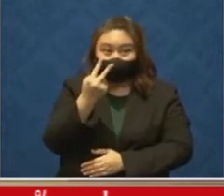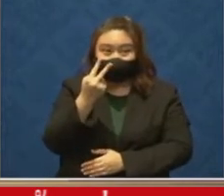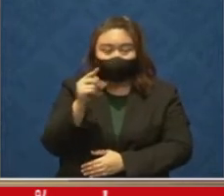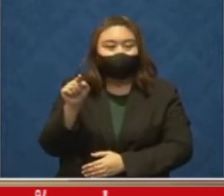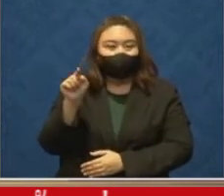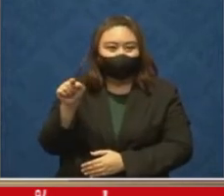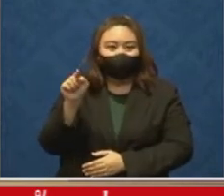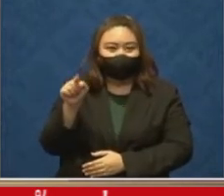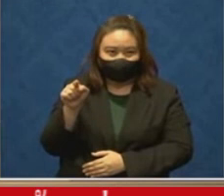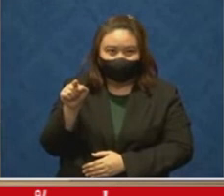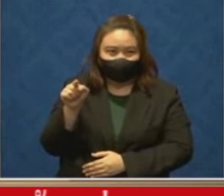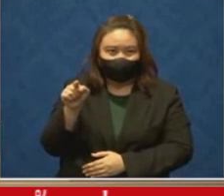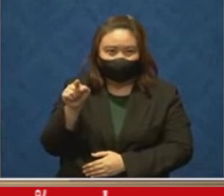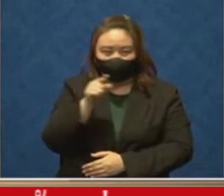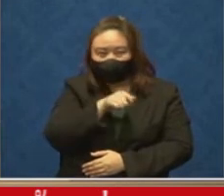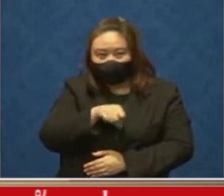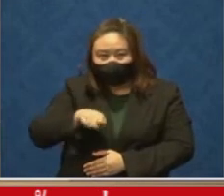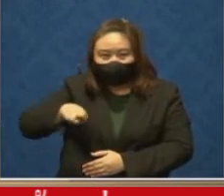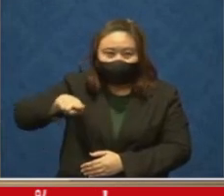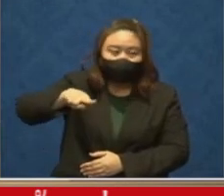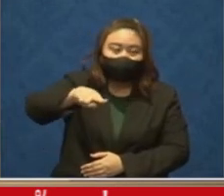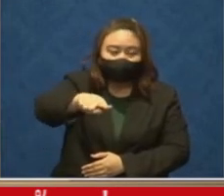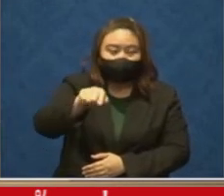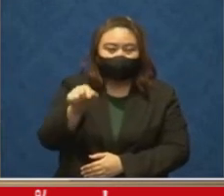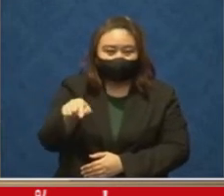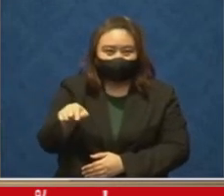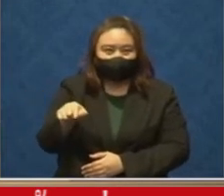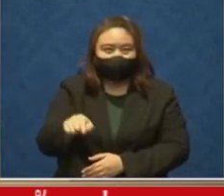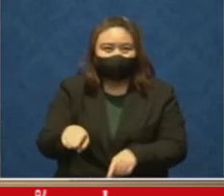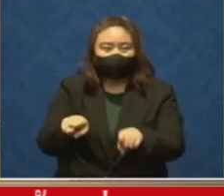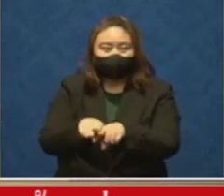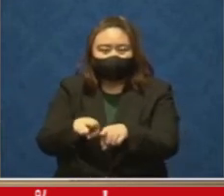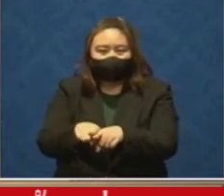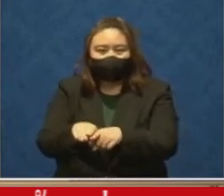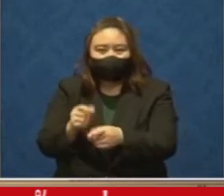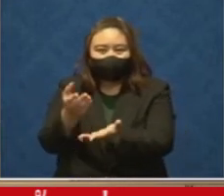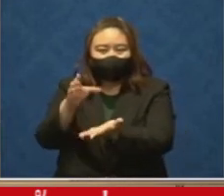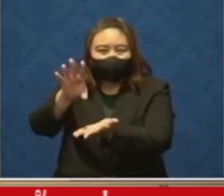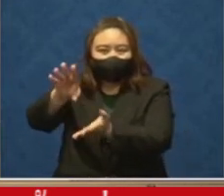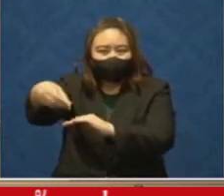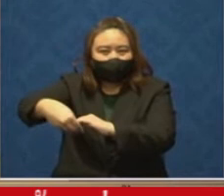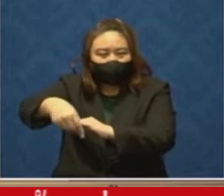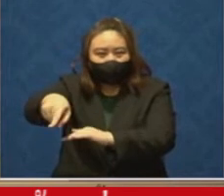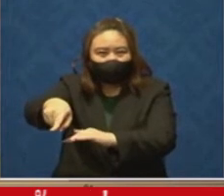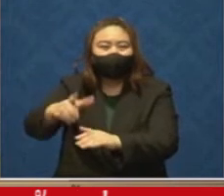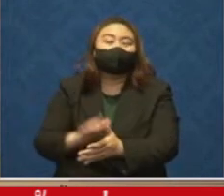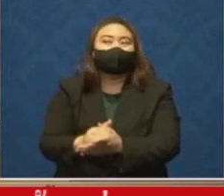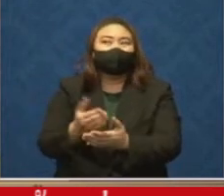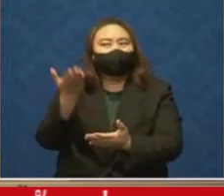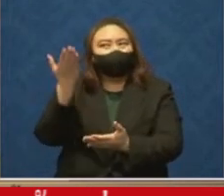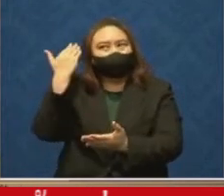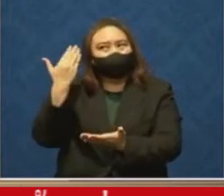บนไครับช่องทางนี้เป็นช่องทางที่ไปเก็บก้วย ช่องทางนี้ที่ไปรบก้วย